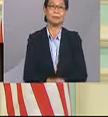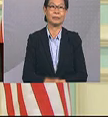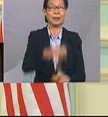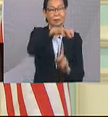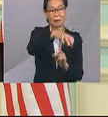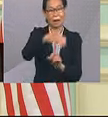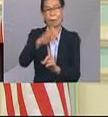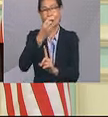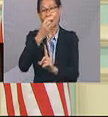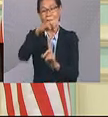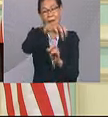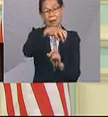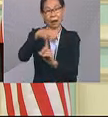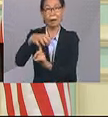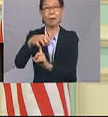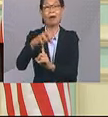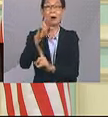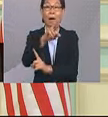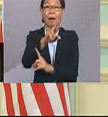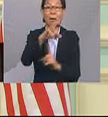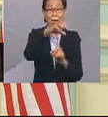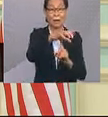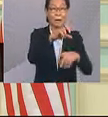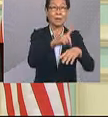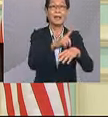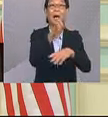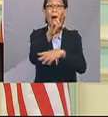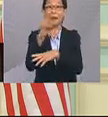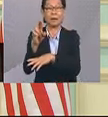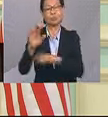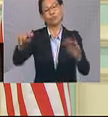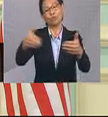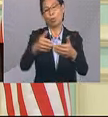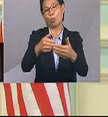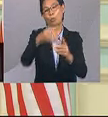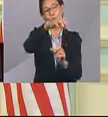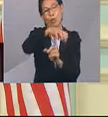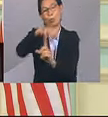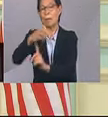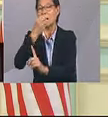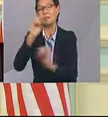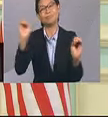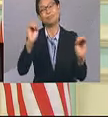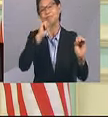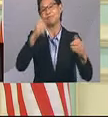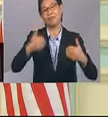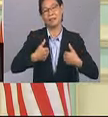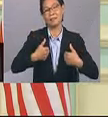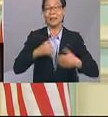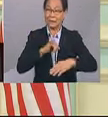Gerai makan di RNR adalah ditutup, tiada gerai makan. Jadi saya nasihatkan